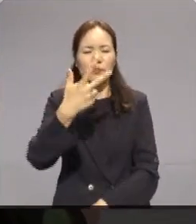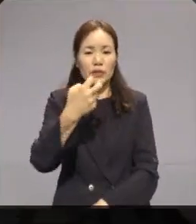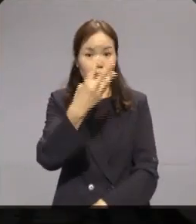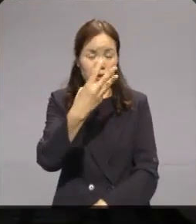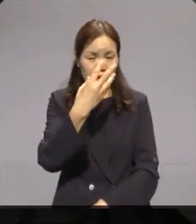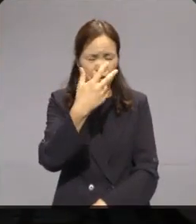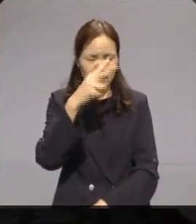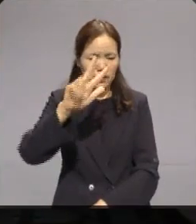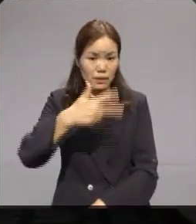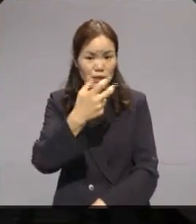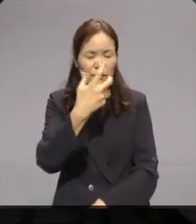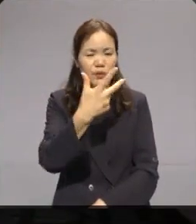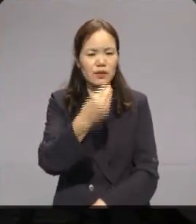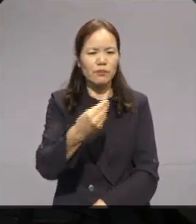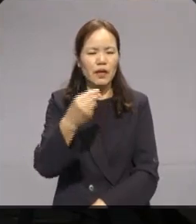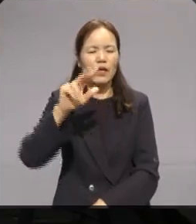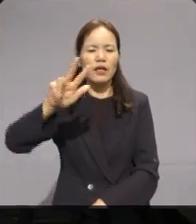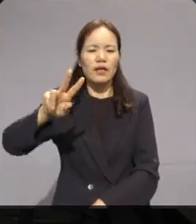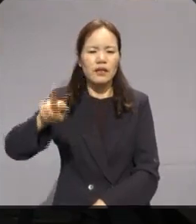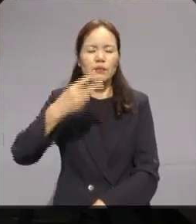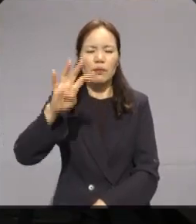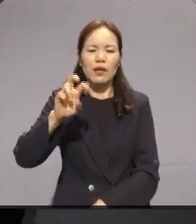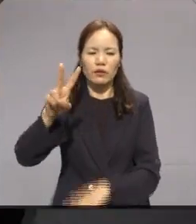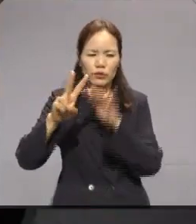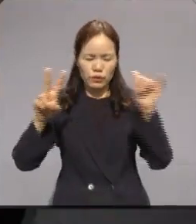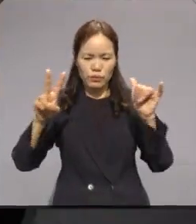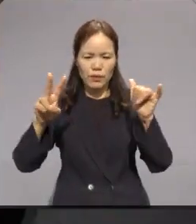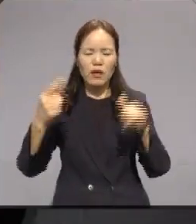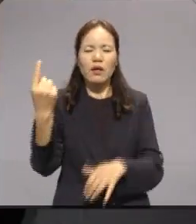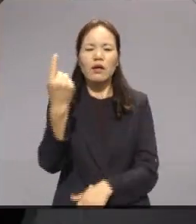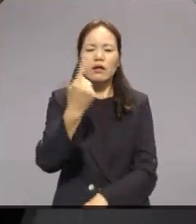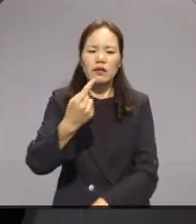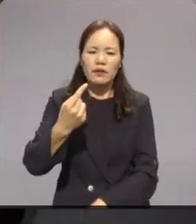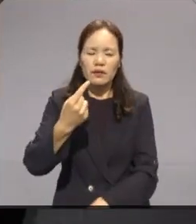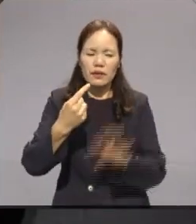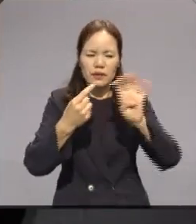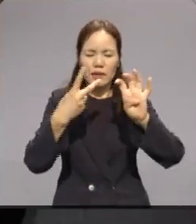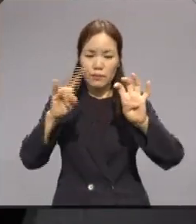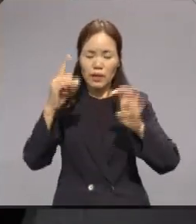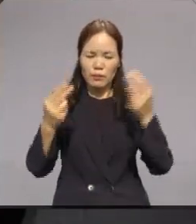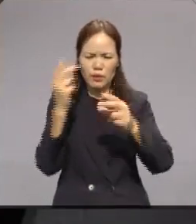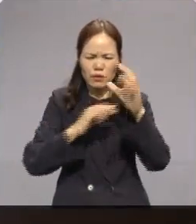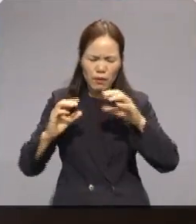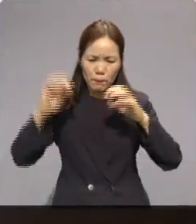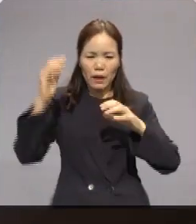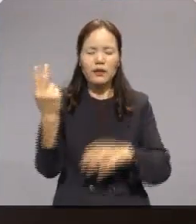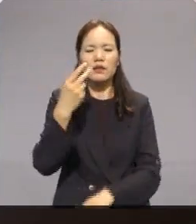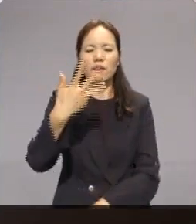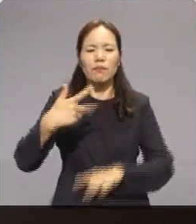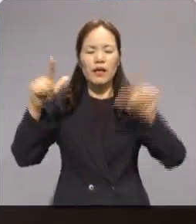777만 242명으로 40대보다 124명 많습니다 인구 통계를 작성한 2008년